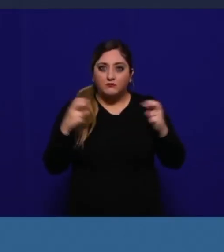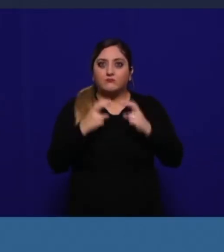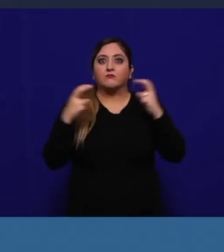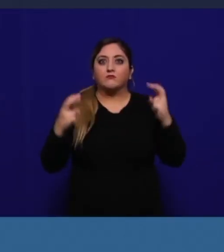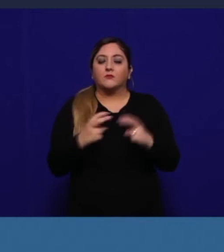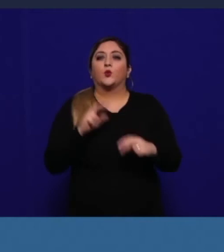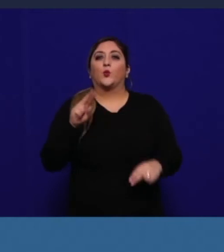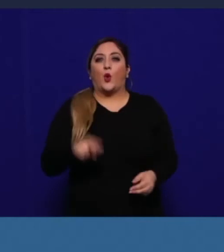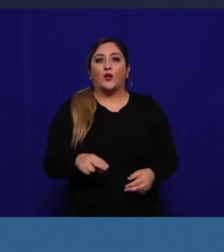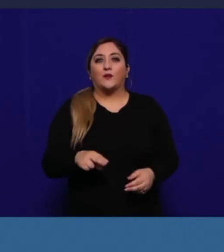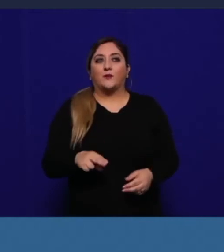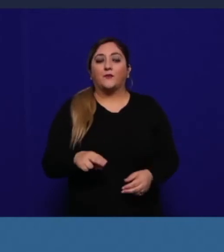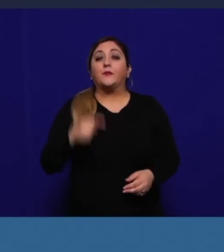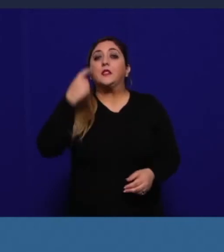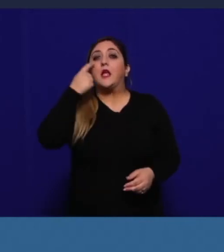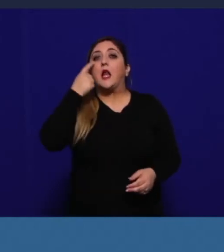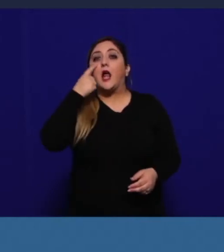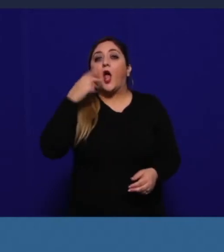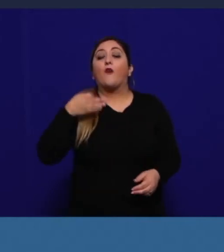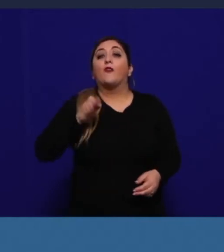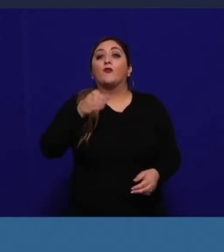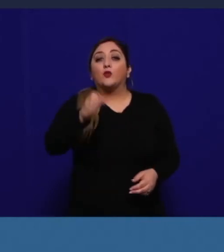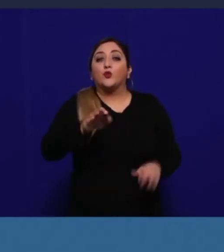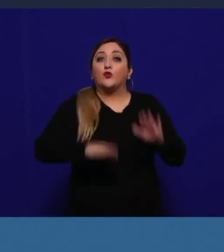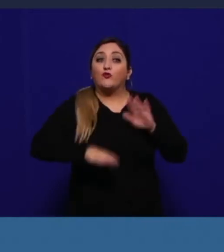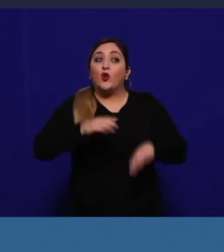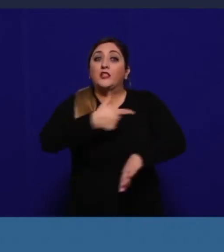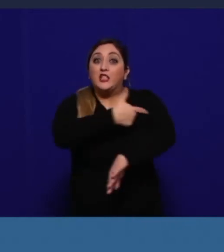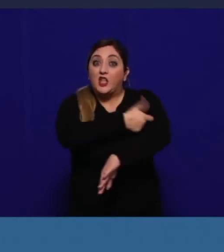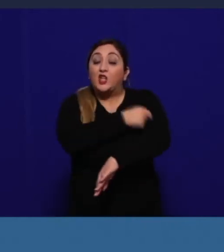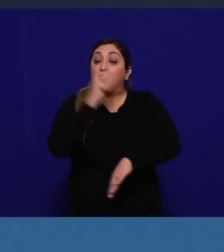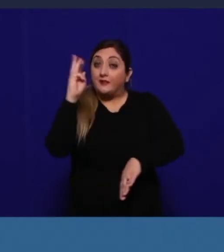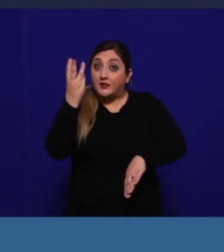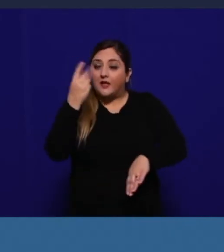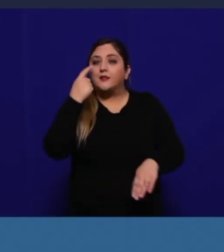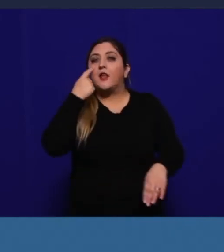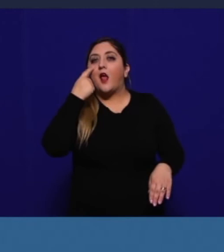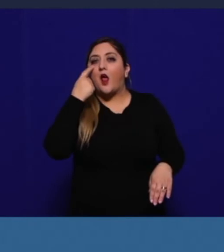bżonn tilqima oħra bħala booster dose, aħna hemmhekk nkunu wkoll qegħdin nofruha